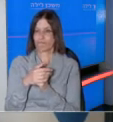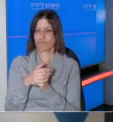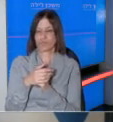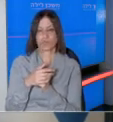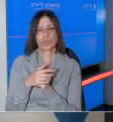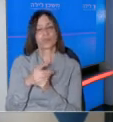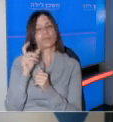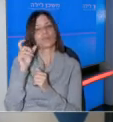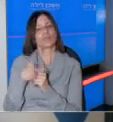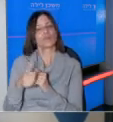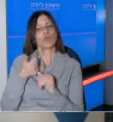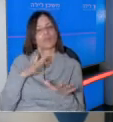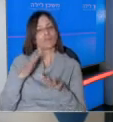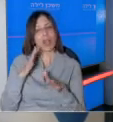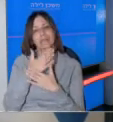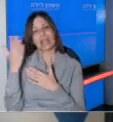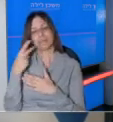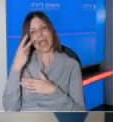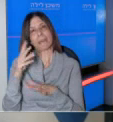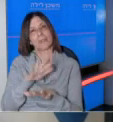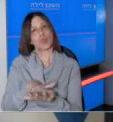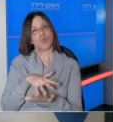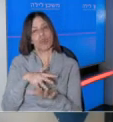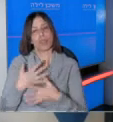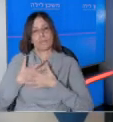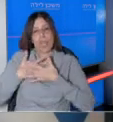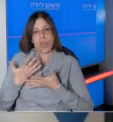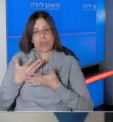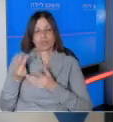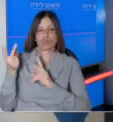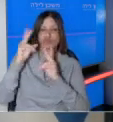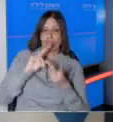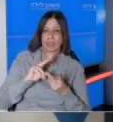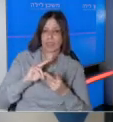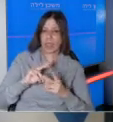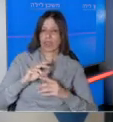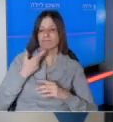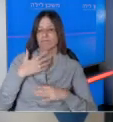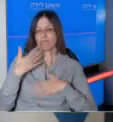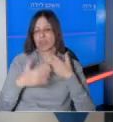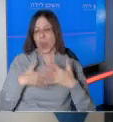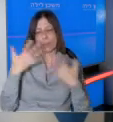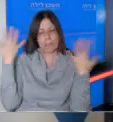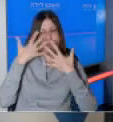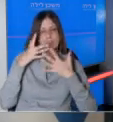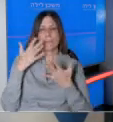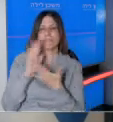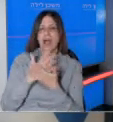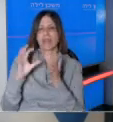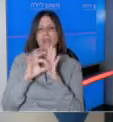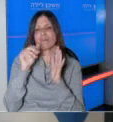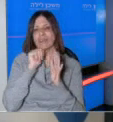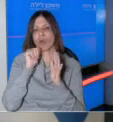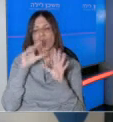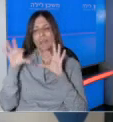אדוני ראש הממשלה, אתם מצד אחד משדרים תחושת בהילות, ומצד שני התנהלות די מבלבלת. אתה מחליט על תו ירוק בקניונים,